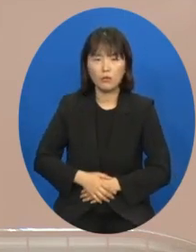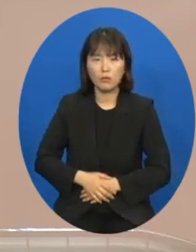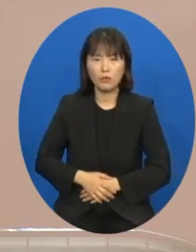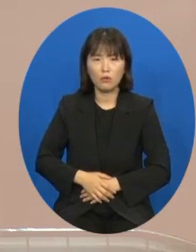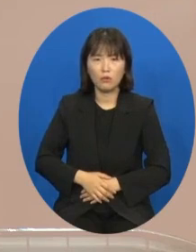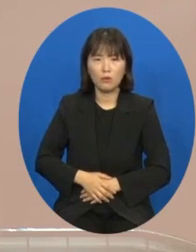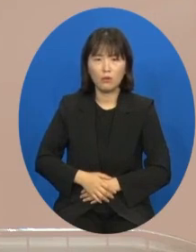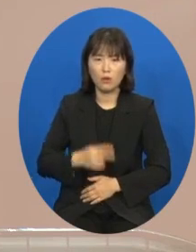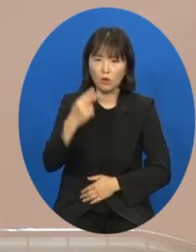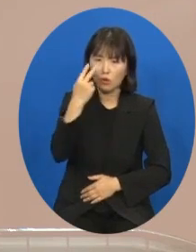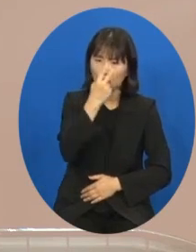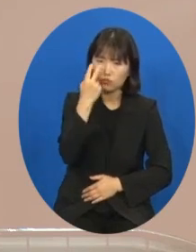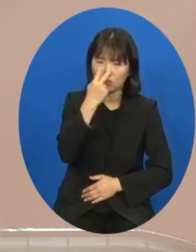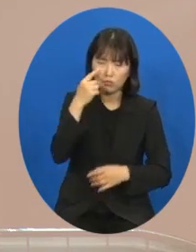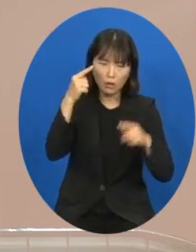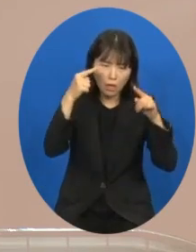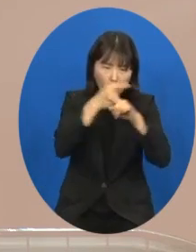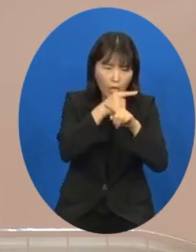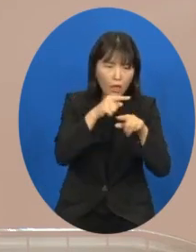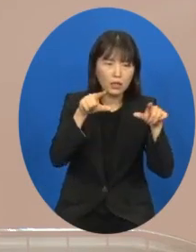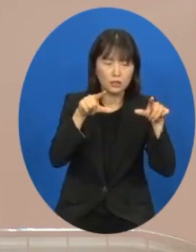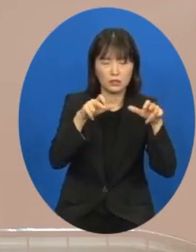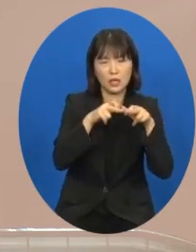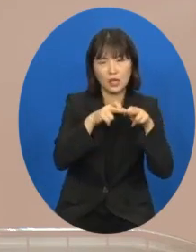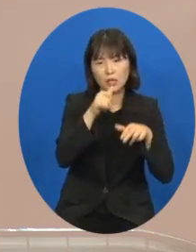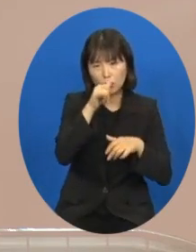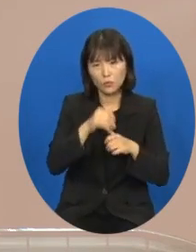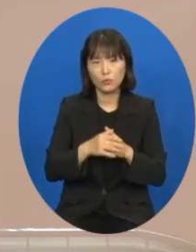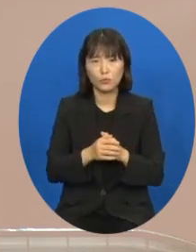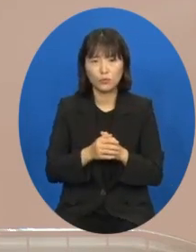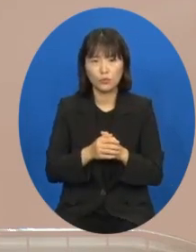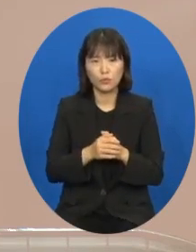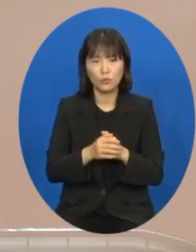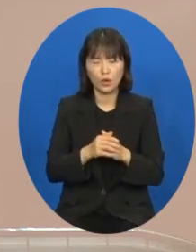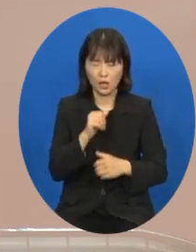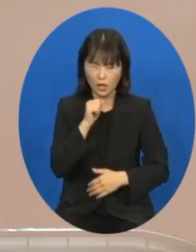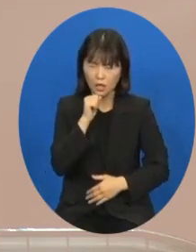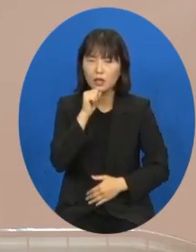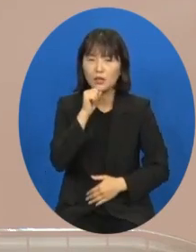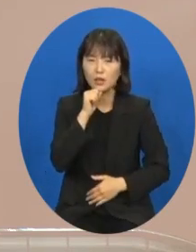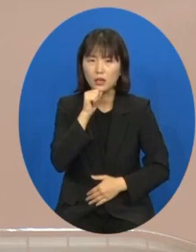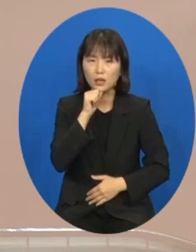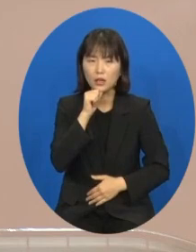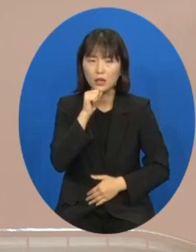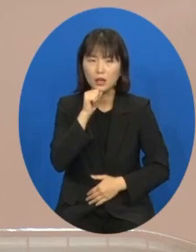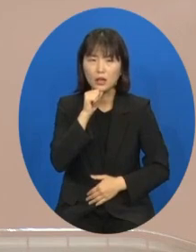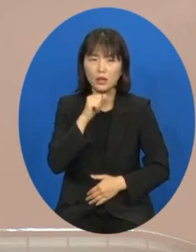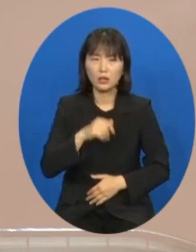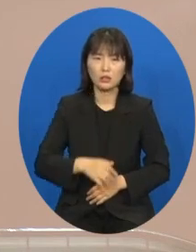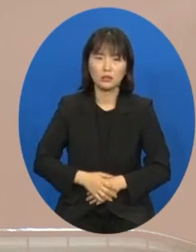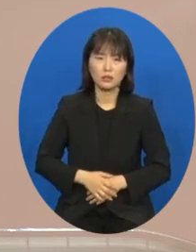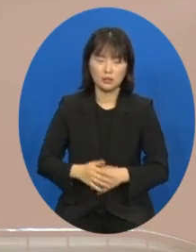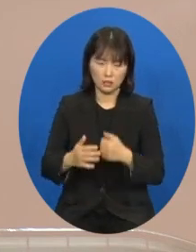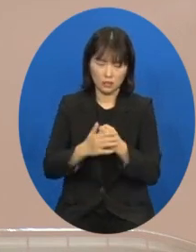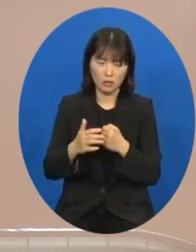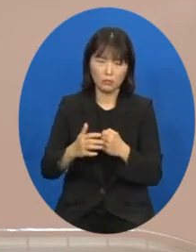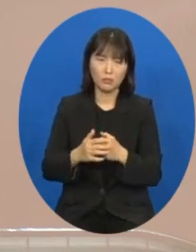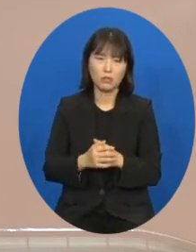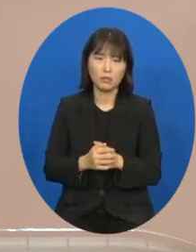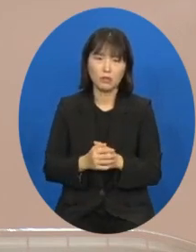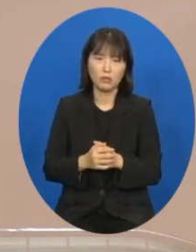신체적으로도 이렇게 장애가 있고 그리고 가난해서 제대로 뭐 하나 제대로 살아내지도